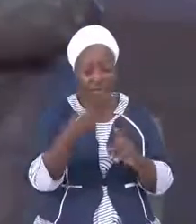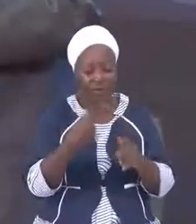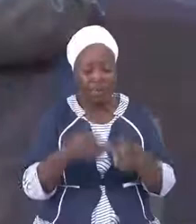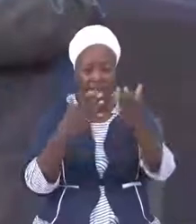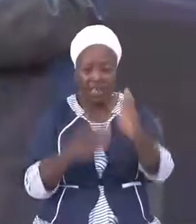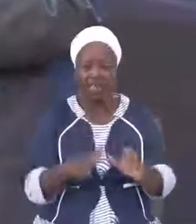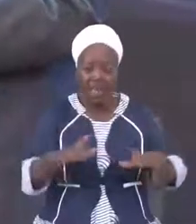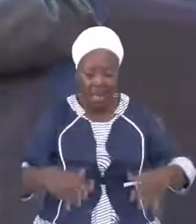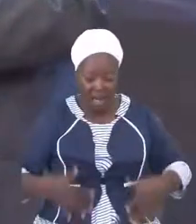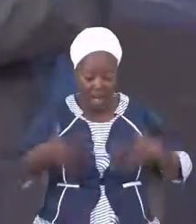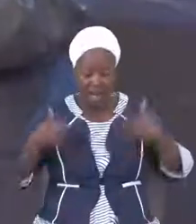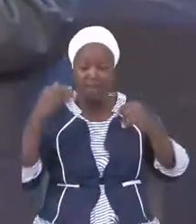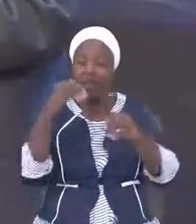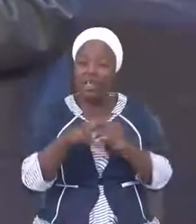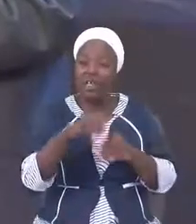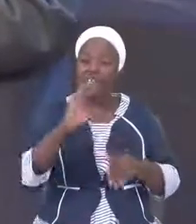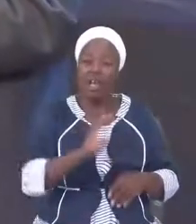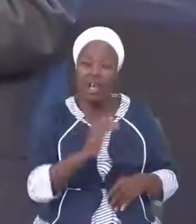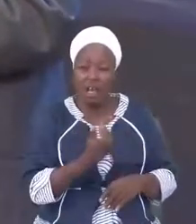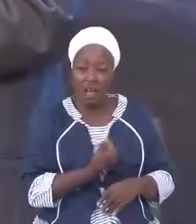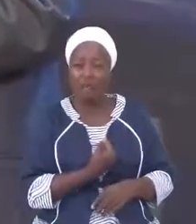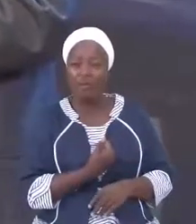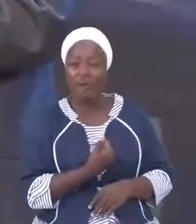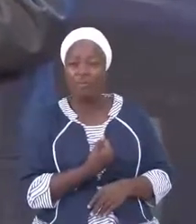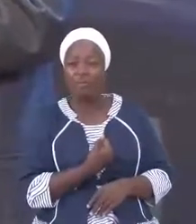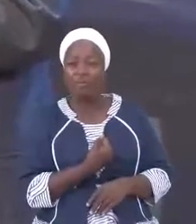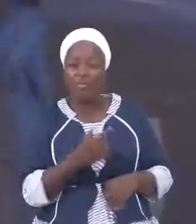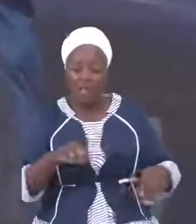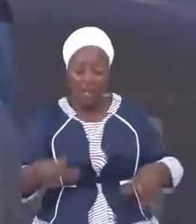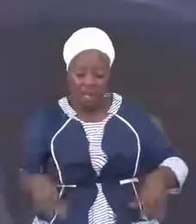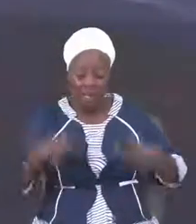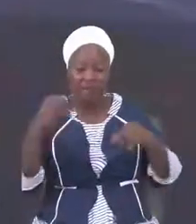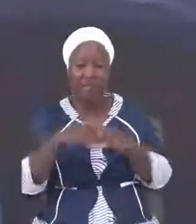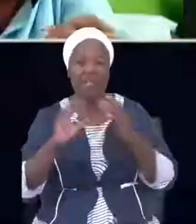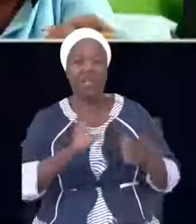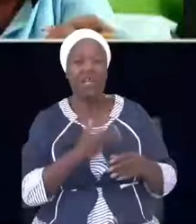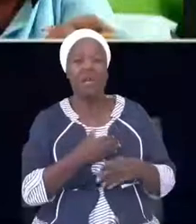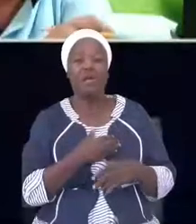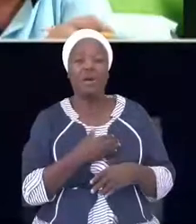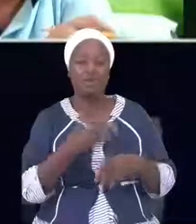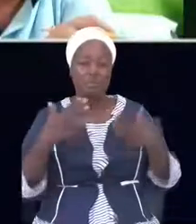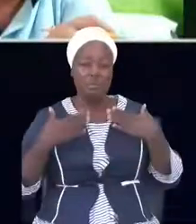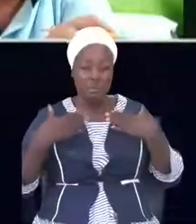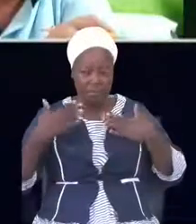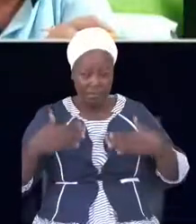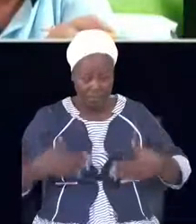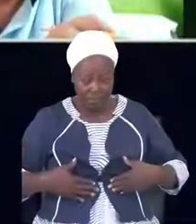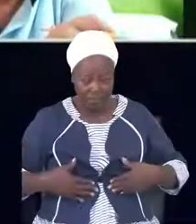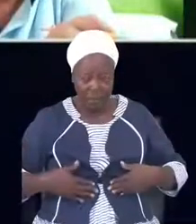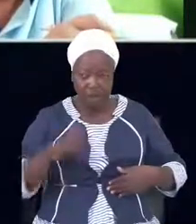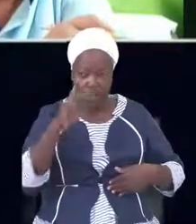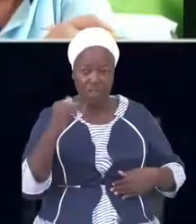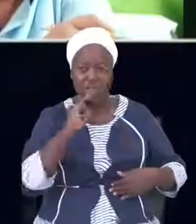ressuscité Jésus d'entre les morts habite dans notre corps mortel. Quelque chose est